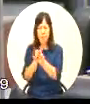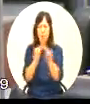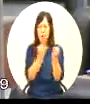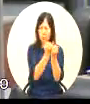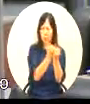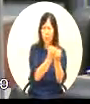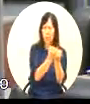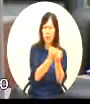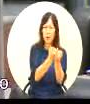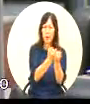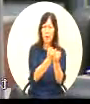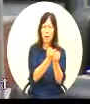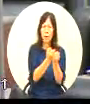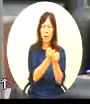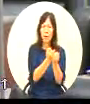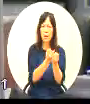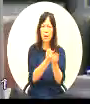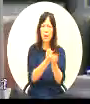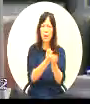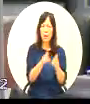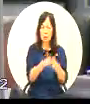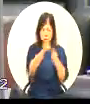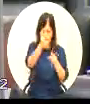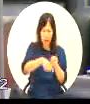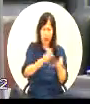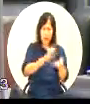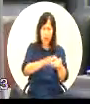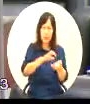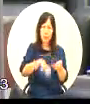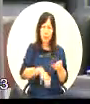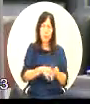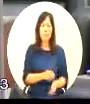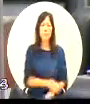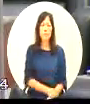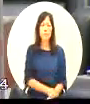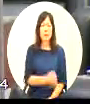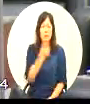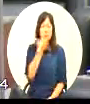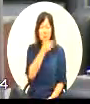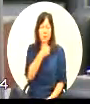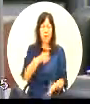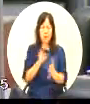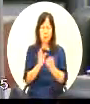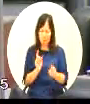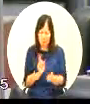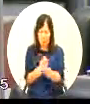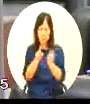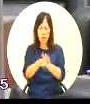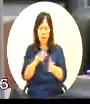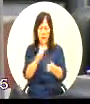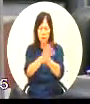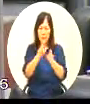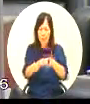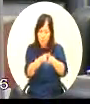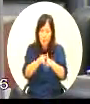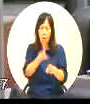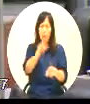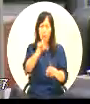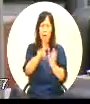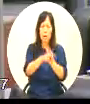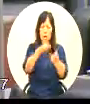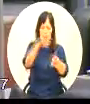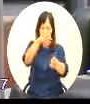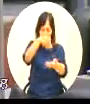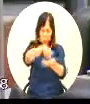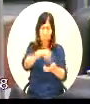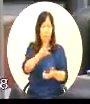对 lesbian 的朋友来到了医院，他可能会遭遇没有办法帮他的伴侣签手术同意